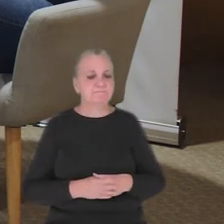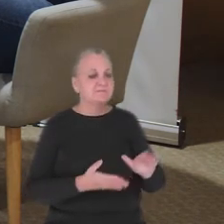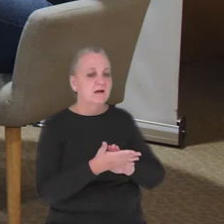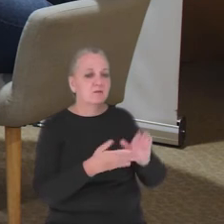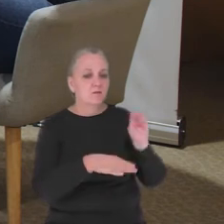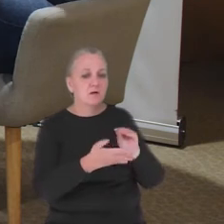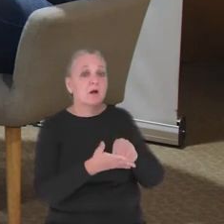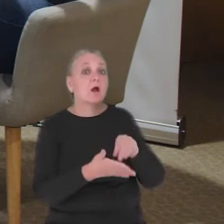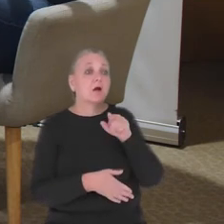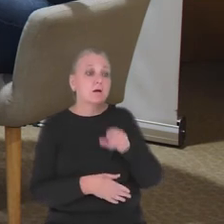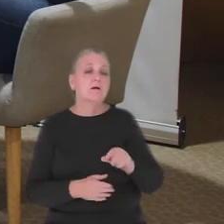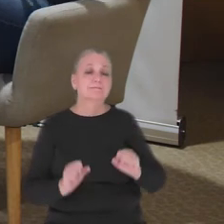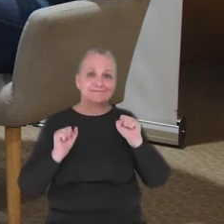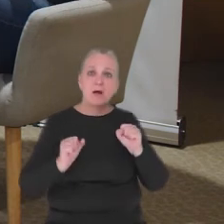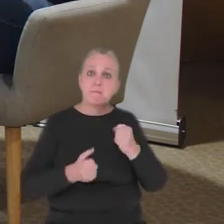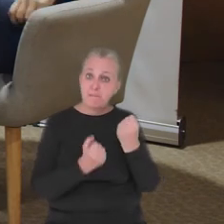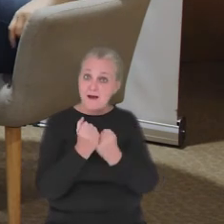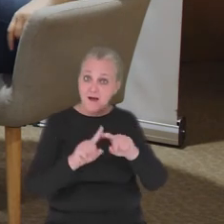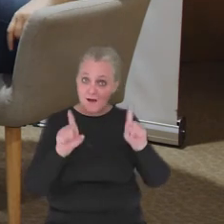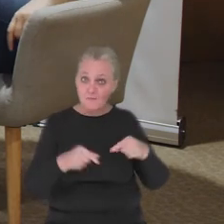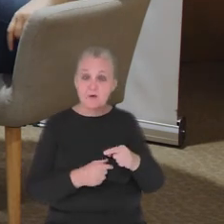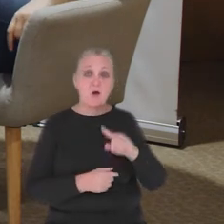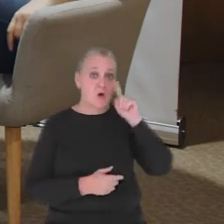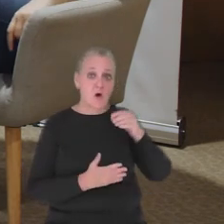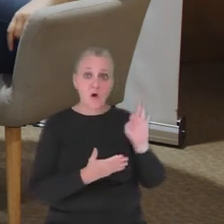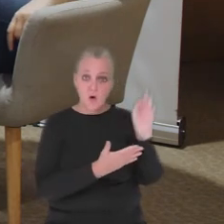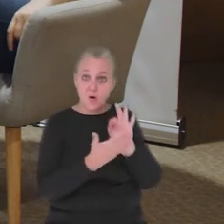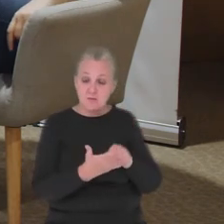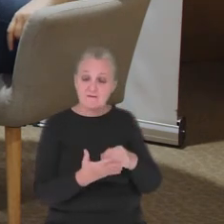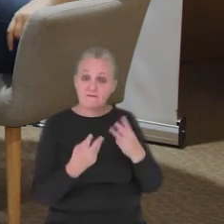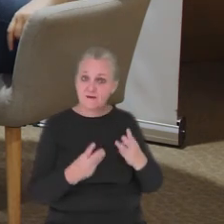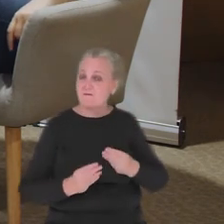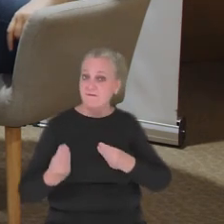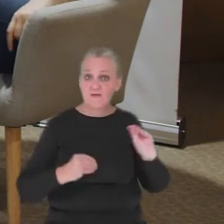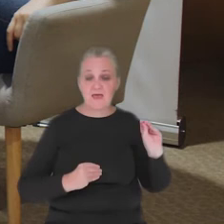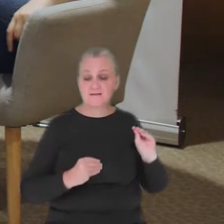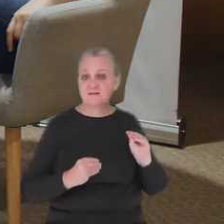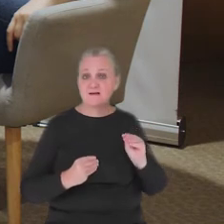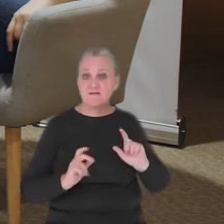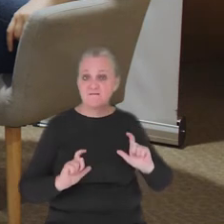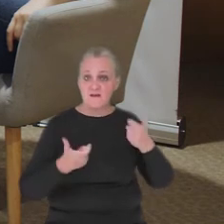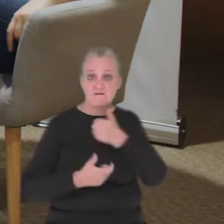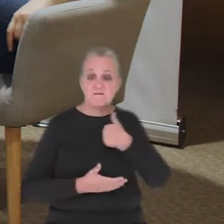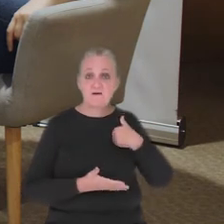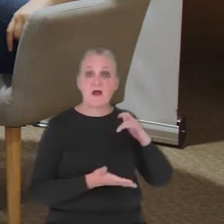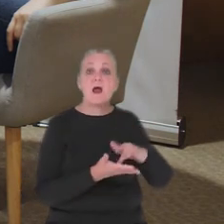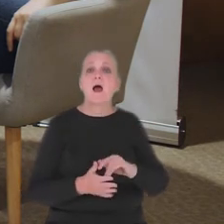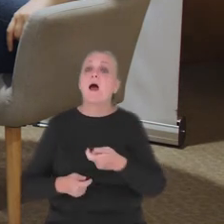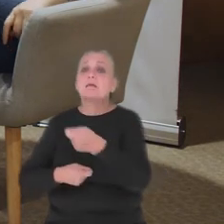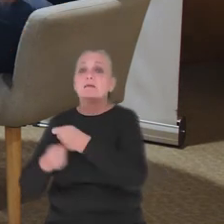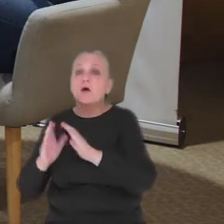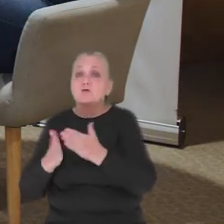Niech żyje papier i Niech żyje komiks, które są już takimi też większymi wydarzeniami w Warszawie. Ale nie ma ich na Targach Książki.